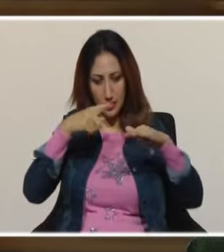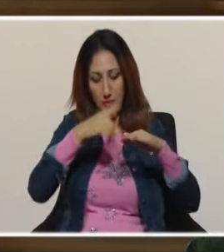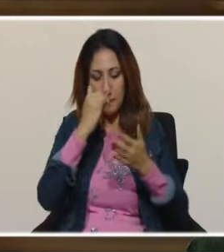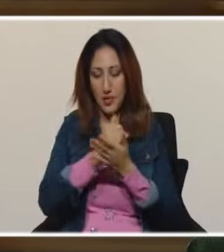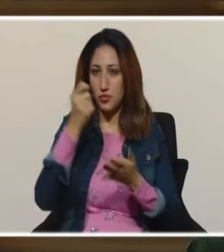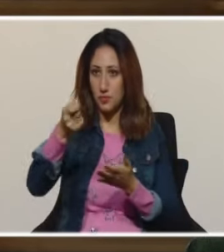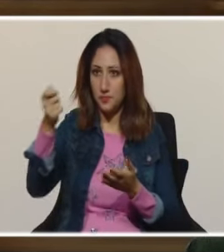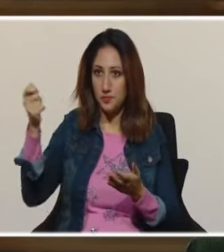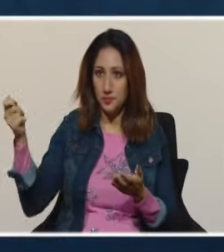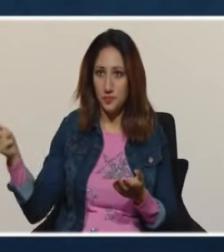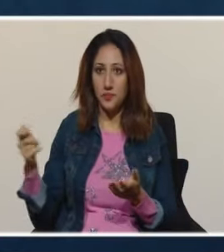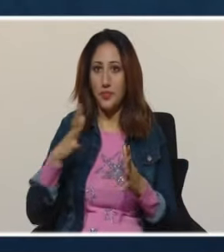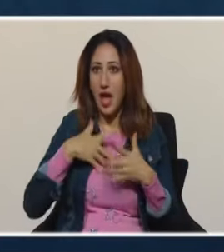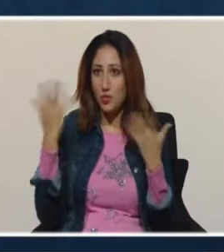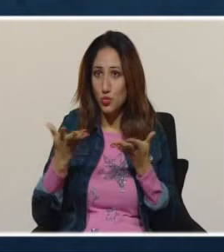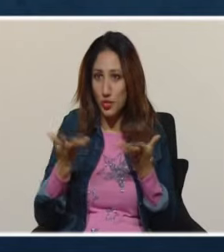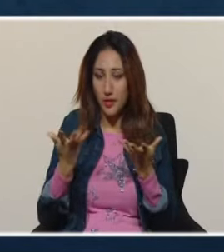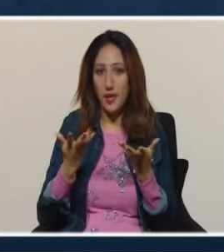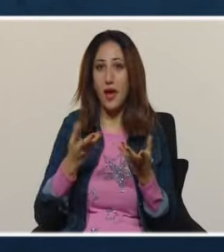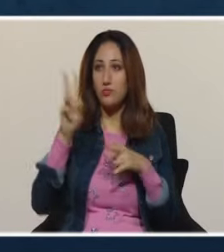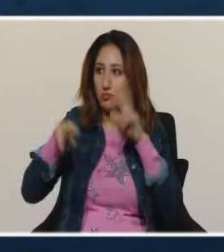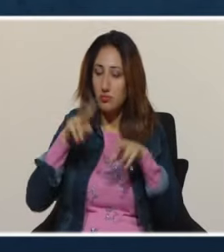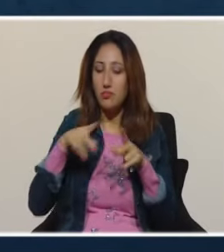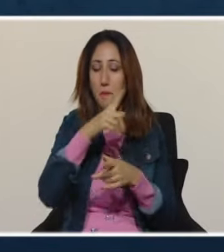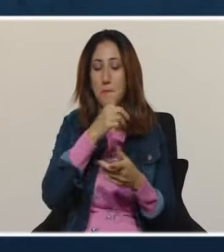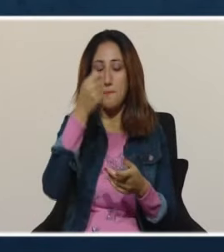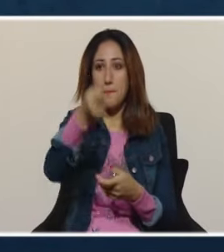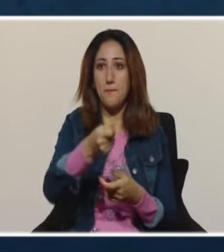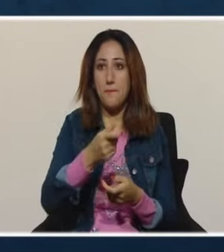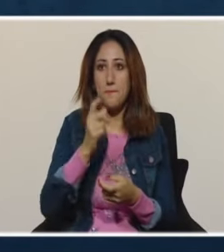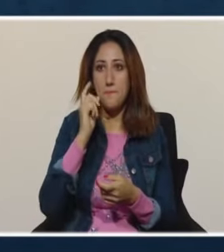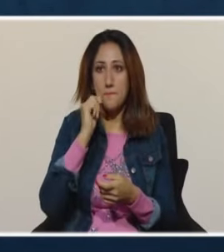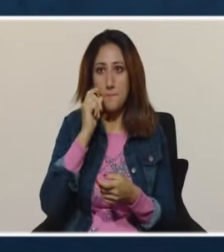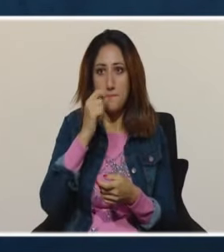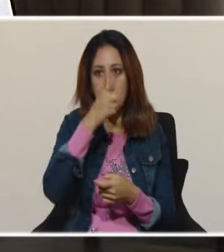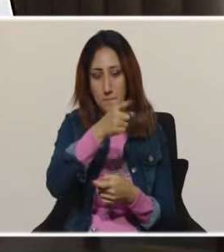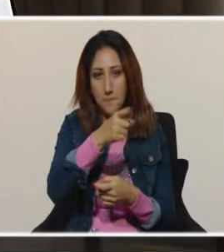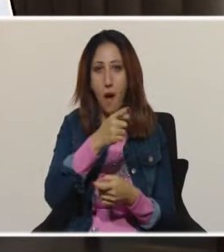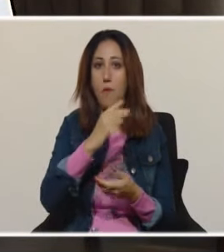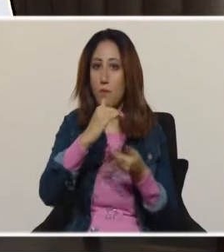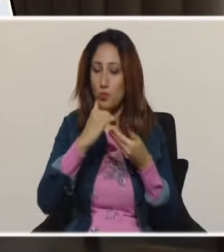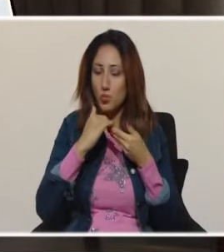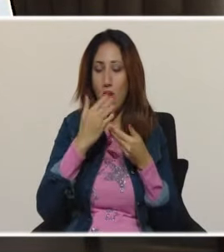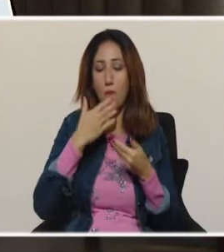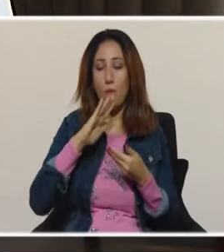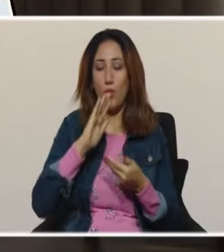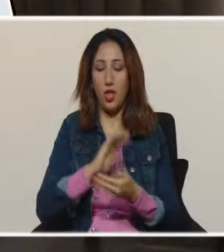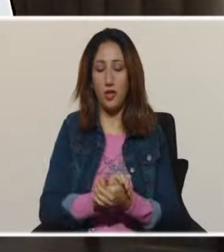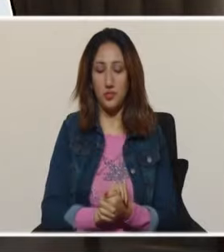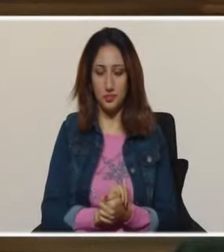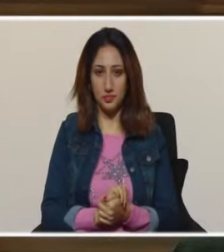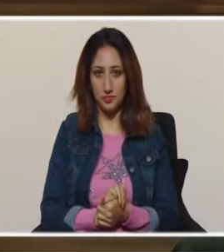بجيب لكم اللي انتوا عايزينه بقى؟ بتجيب انه، بس طبعا ربنا يخلي بابا، مش كانوا مخلينا عايزين حاجة خالص.